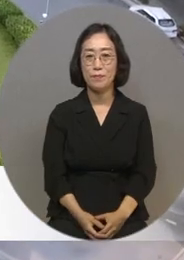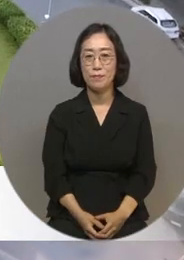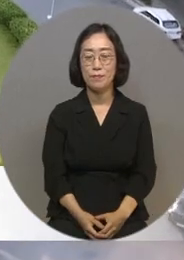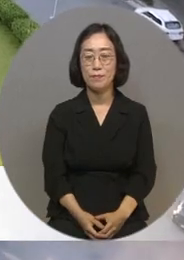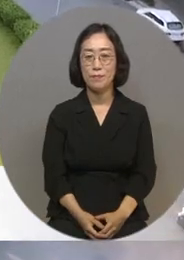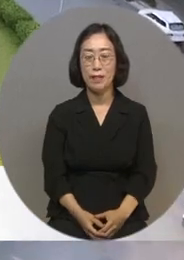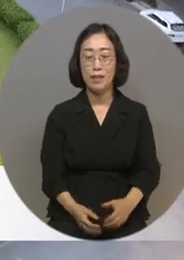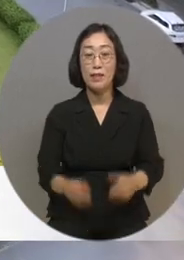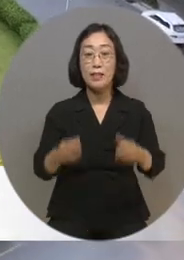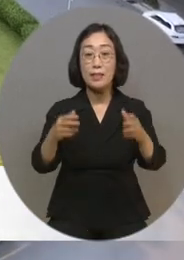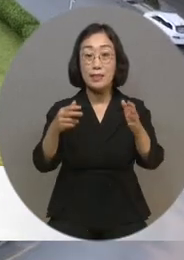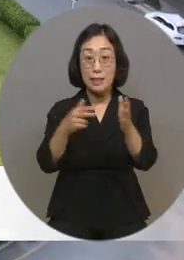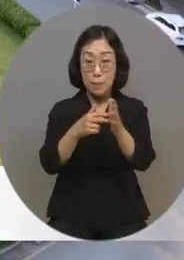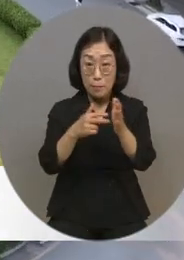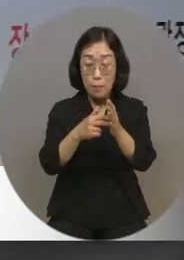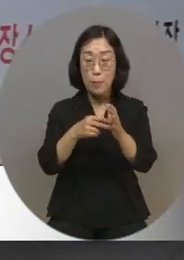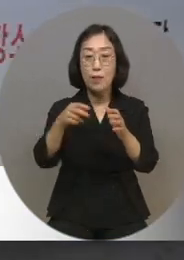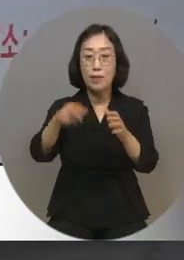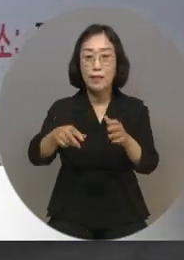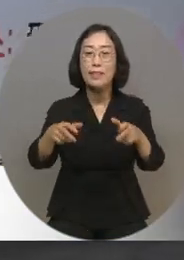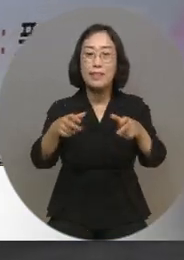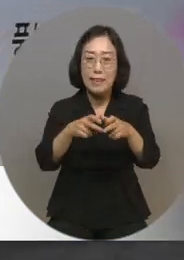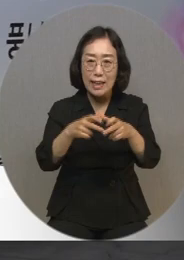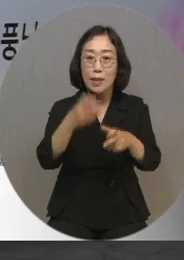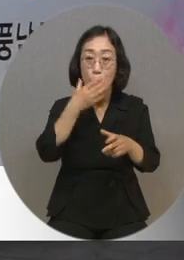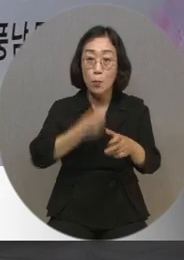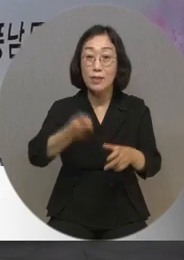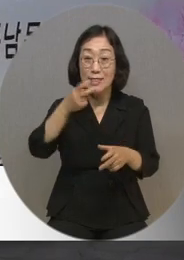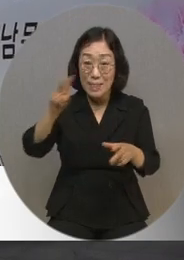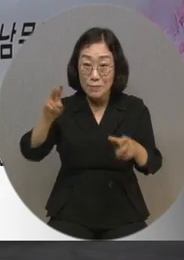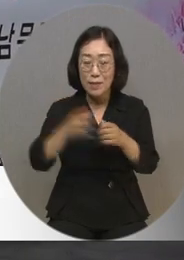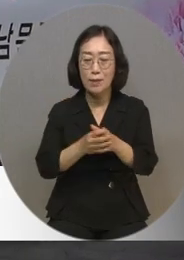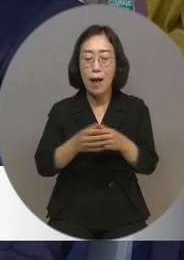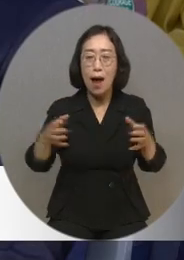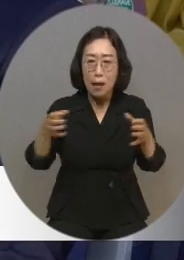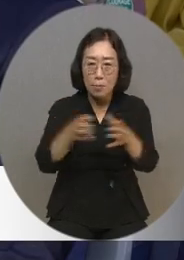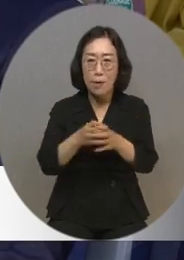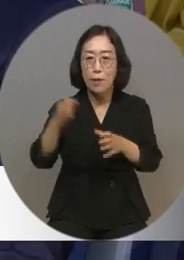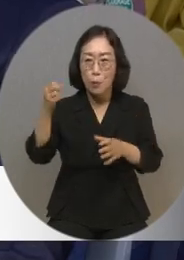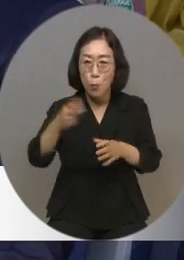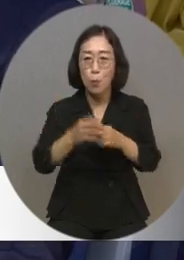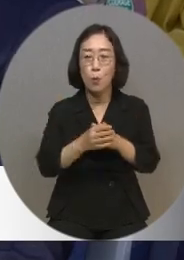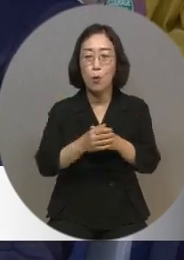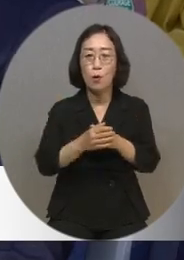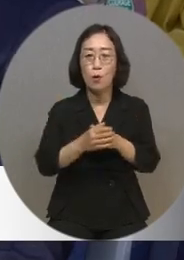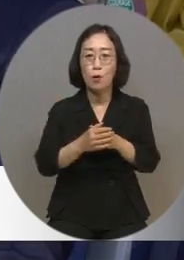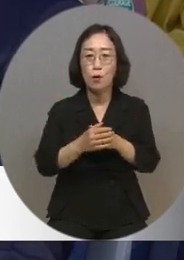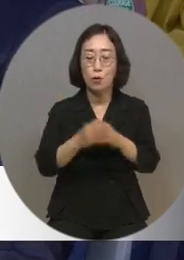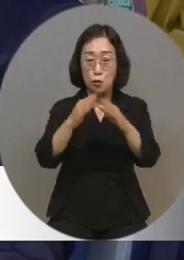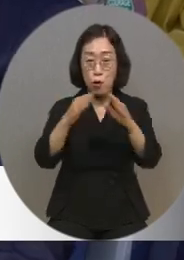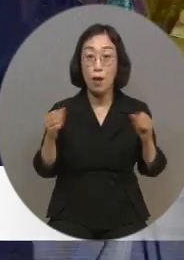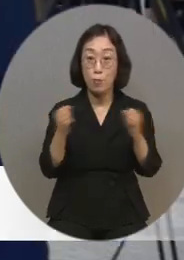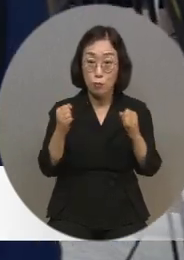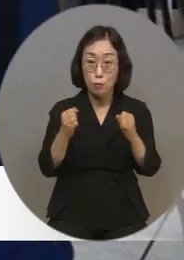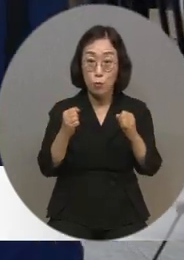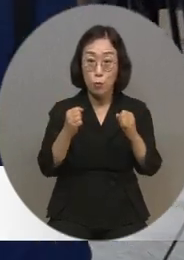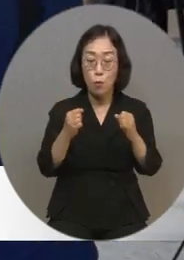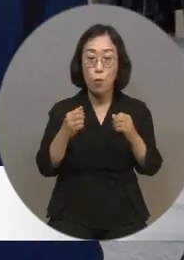사단법인 전북장애인복지문제연구소와 WBC복지TV 전북방송이 주최하고 전라북도